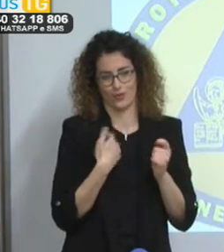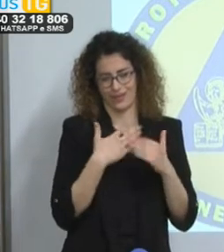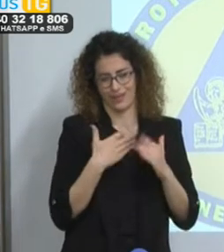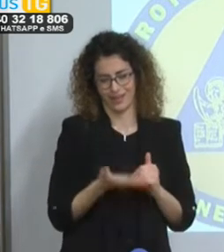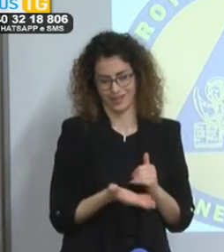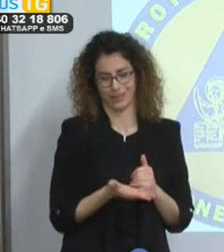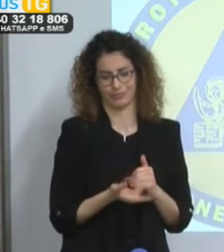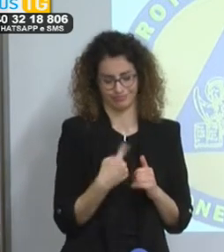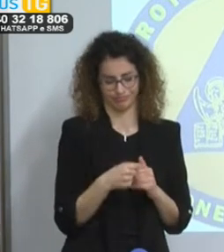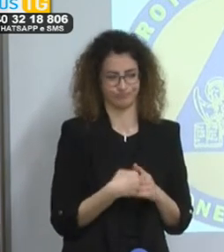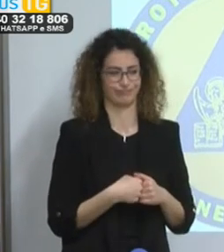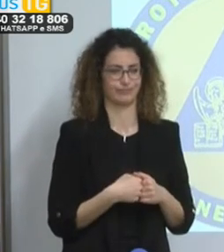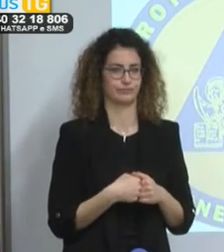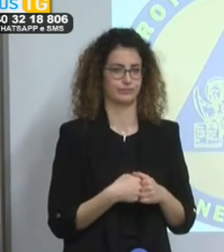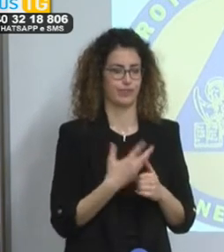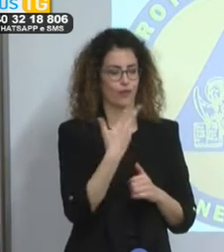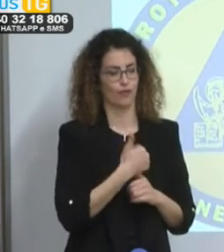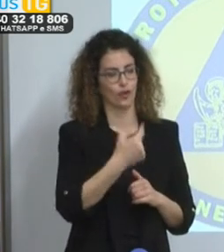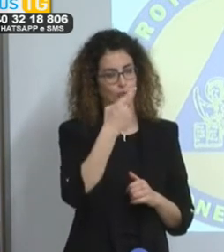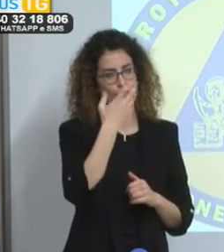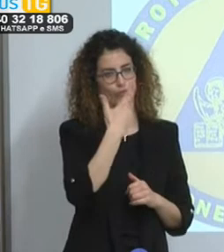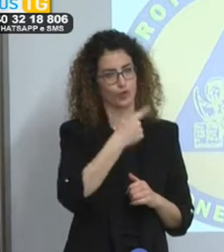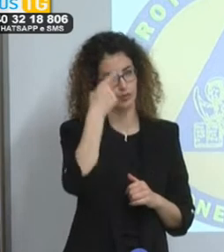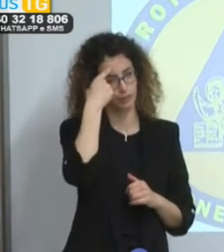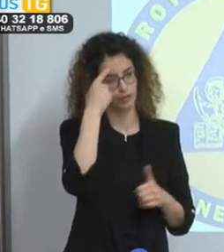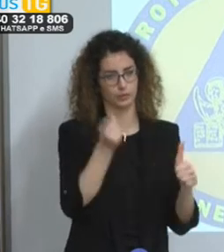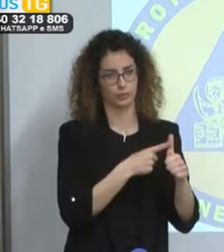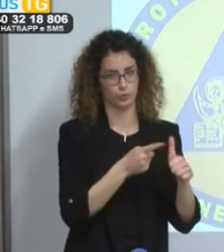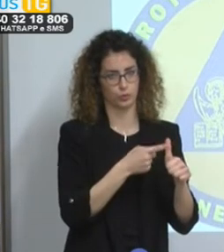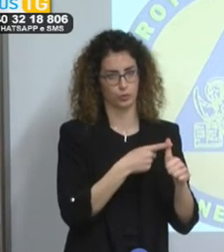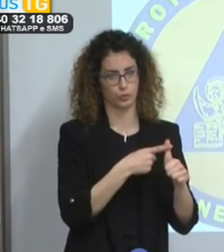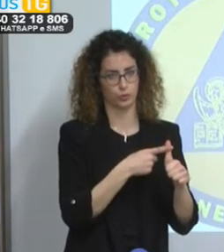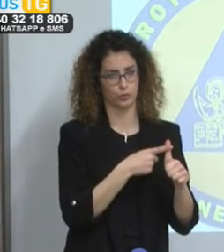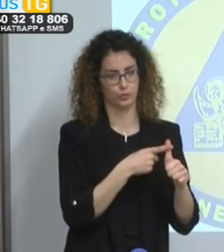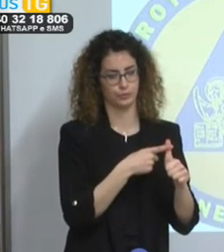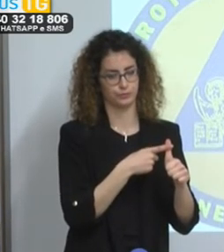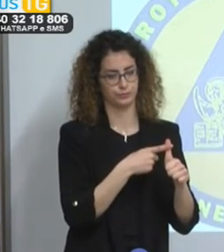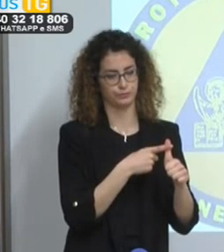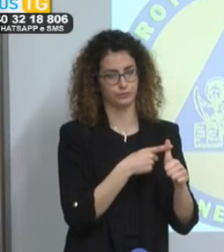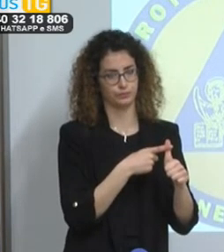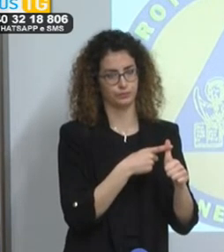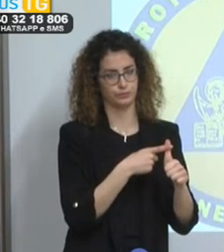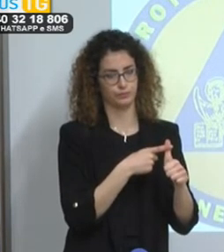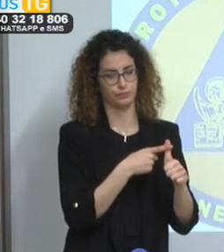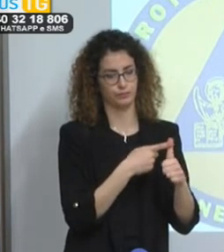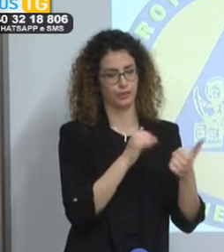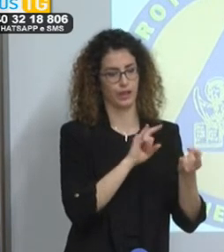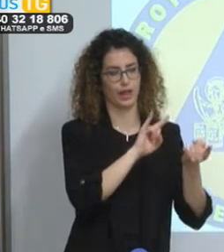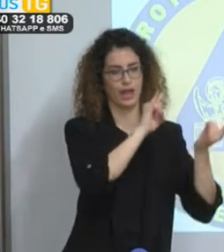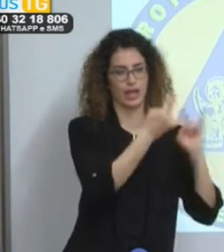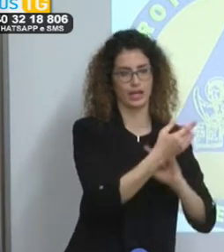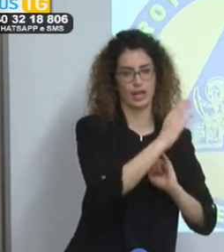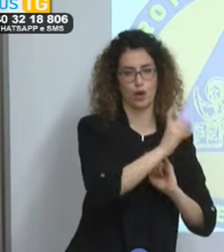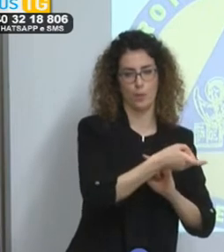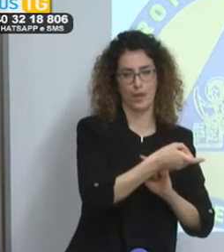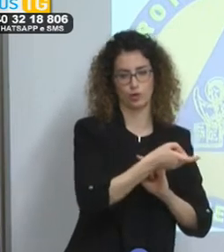Certo. Perfetto, allora per questo volevo sapere, uno, il lato, come dire, invece Castelgomberto, Vicenza è abbastanza